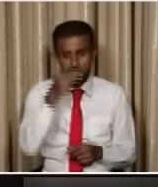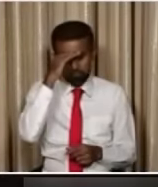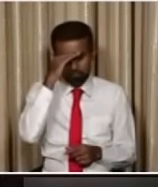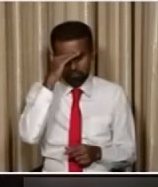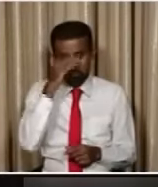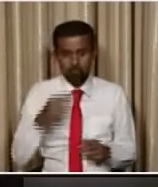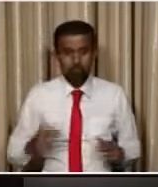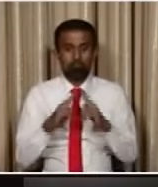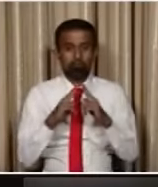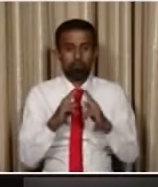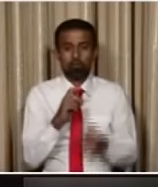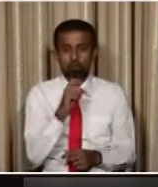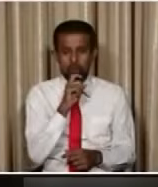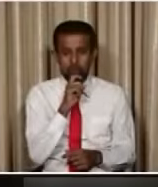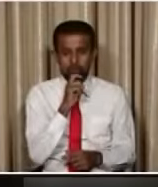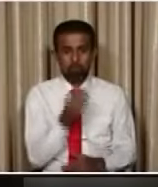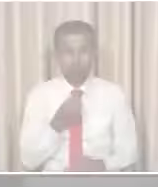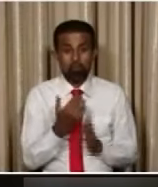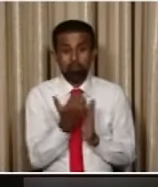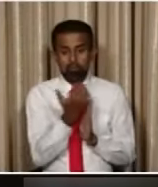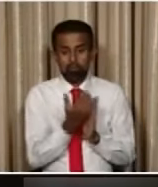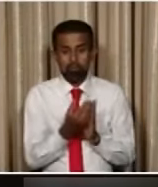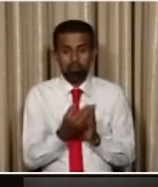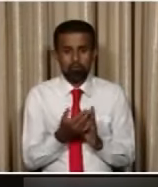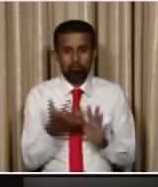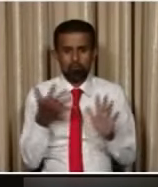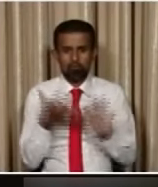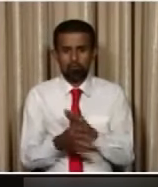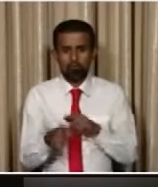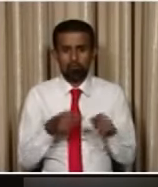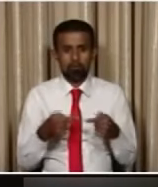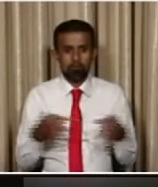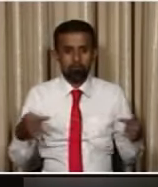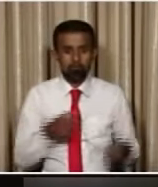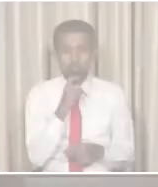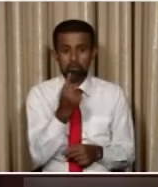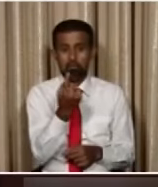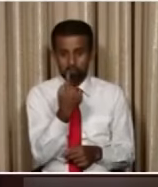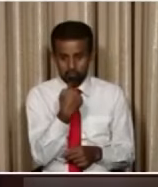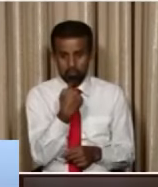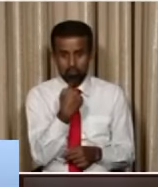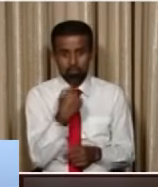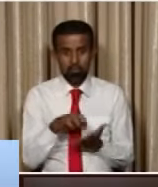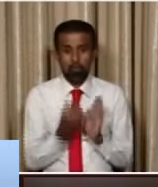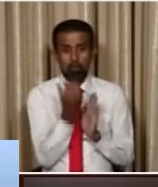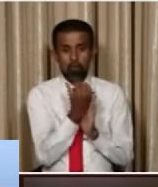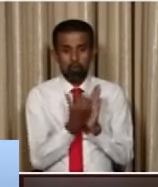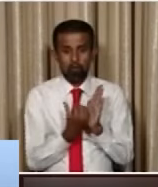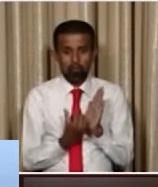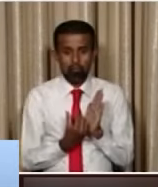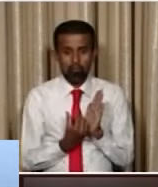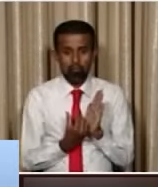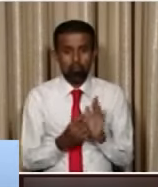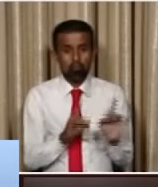මේ ශ්‍රේෂ්ඨාධිකරණයේ ලබා දීපු අර්ථකථනය වැරදි විදියට විපක්ෂ නායකතුමා විසින් අර්ථකථනය කරනවා. ඒ තීන්දුවේ තියෙන්නේ